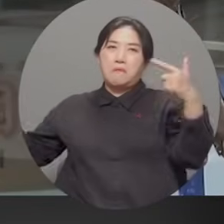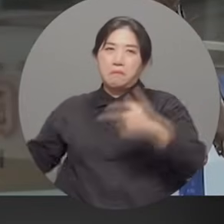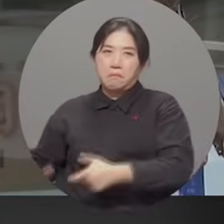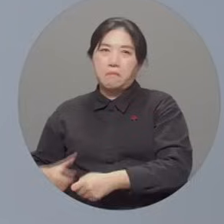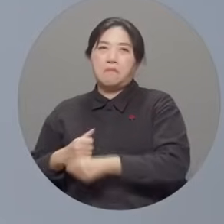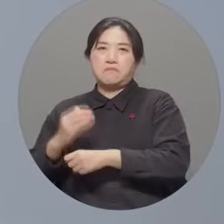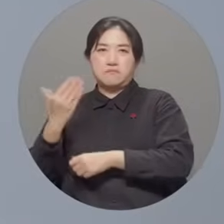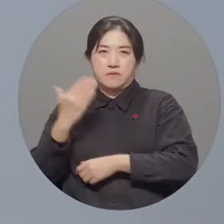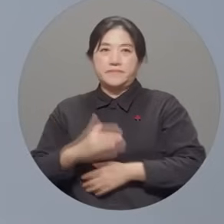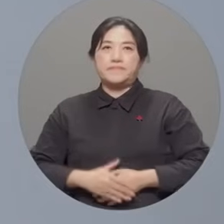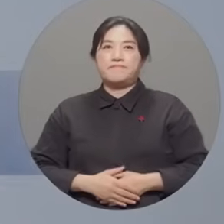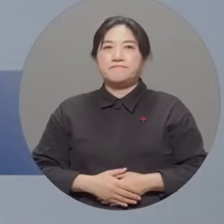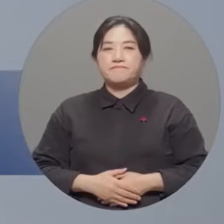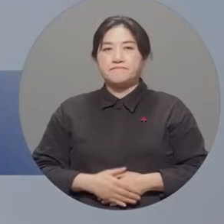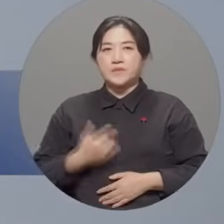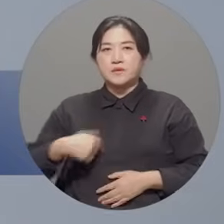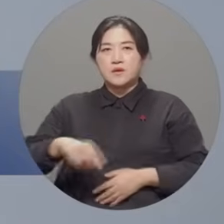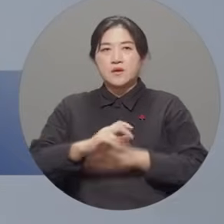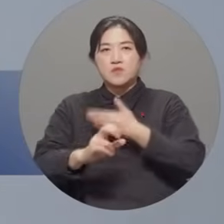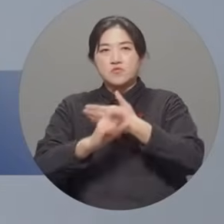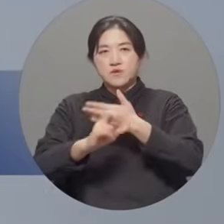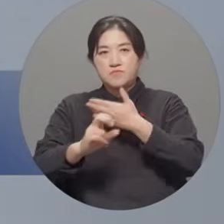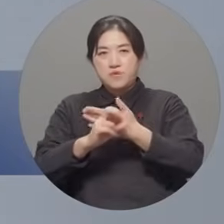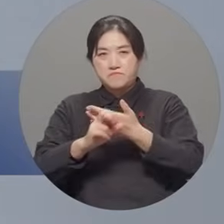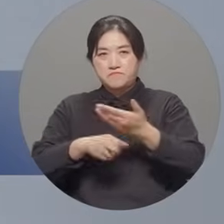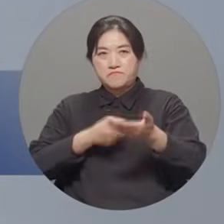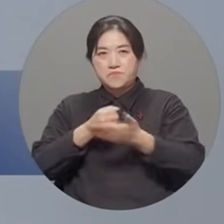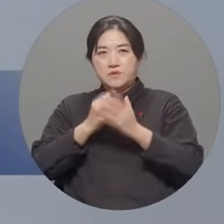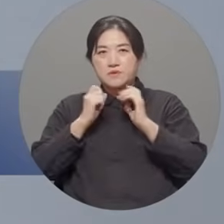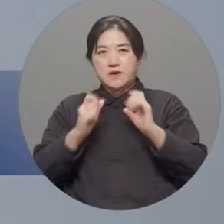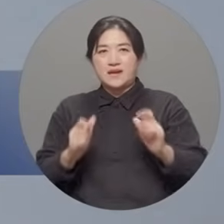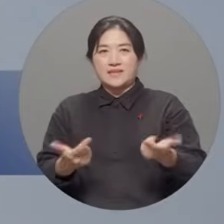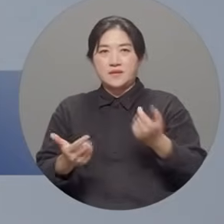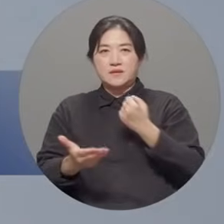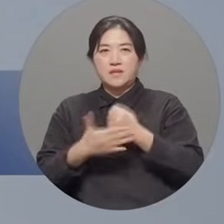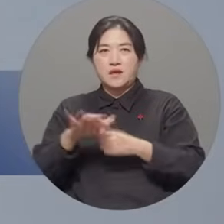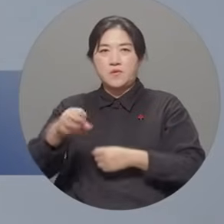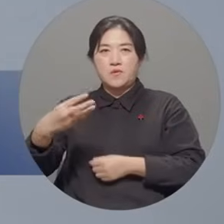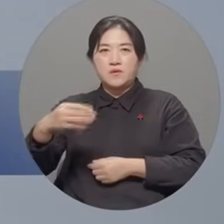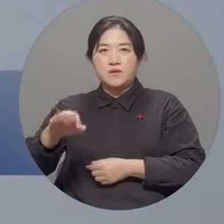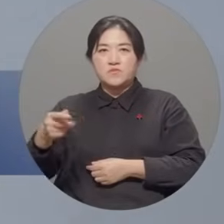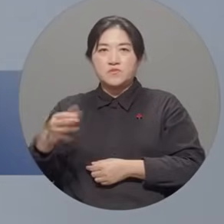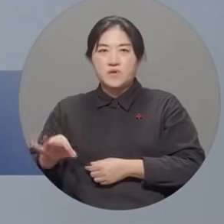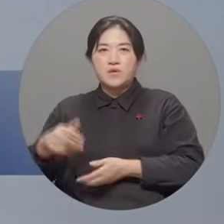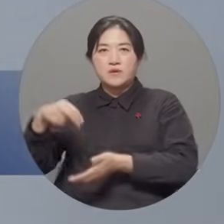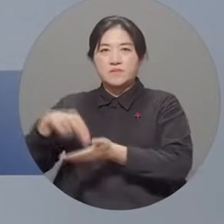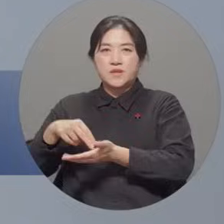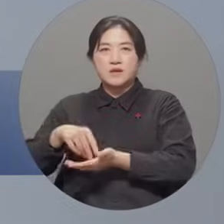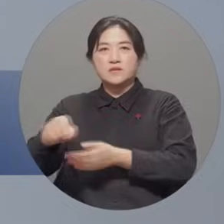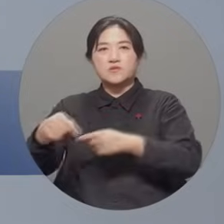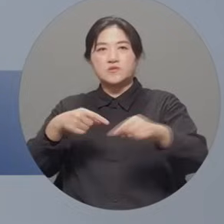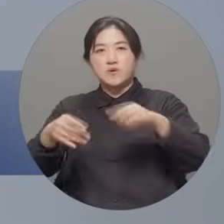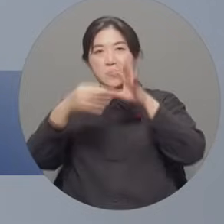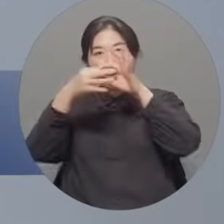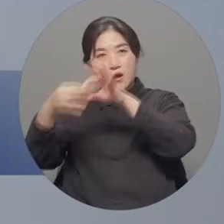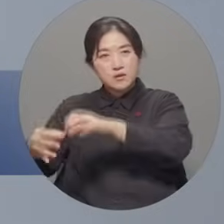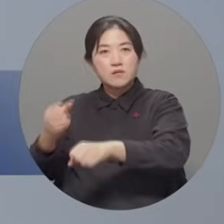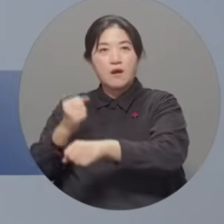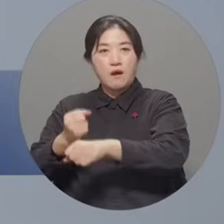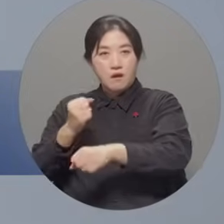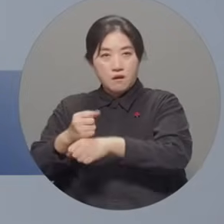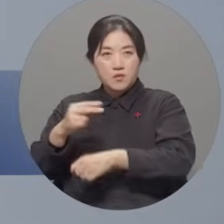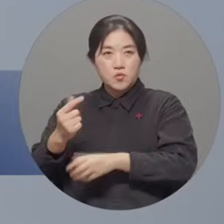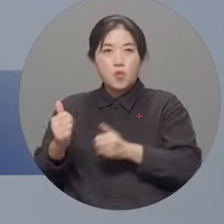했습니다. 저희가 위법 결정을 내린 게 아니기 때문에 올리브영 입장에서 해당 정책을 이걸 계속한다고